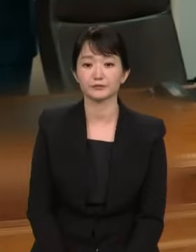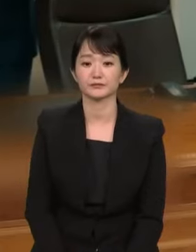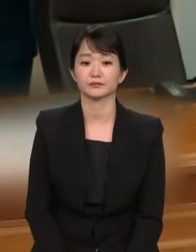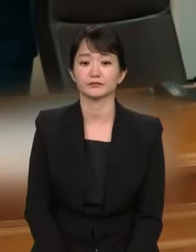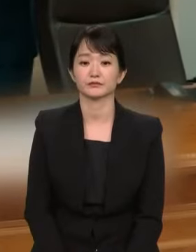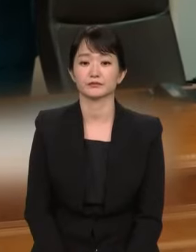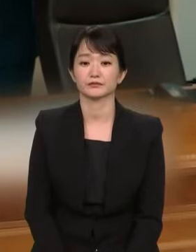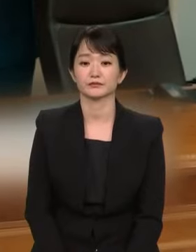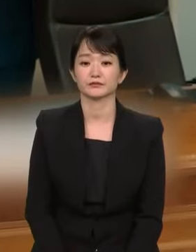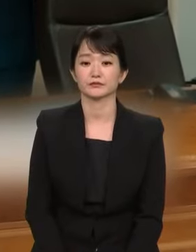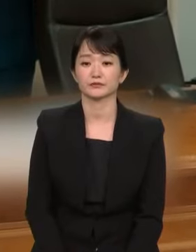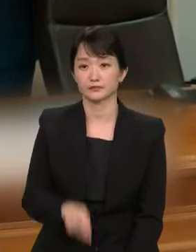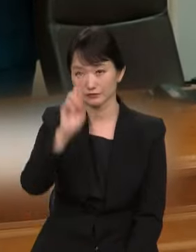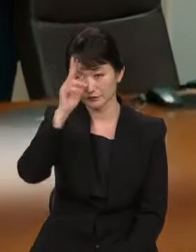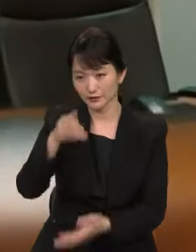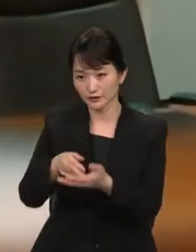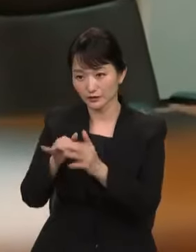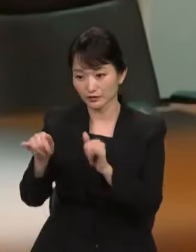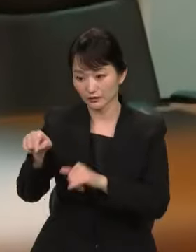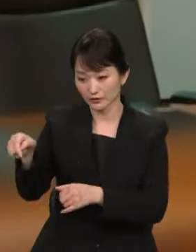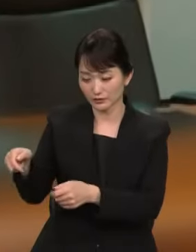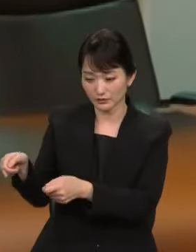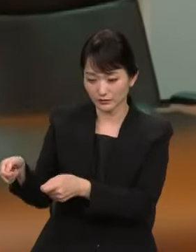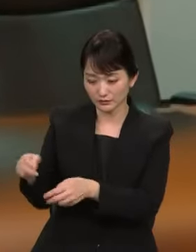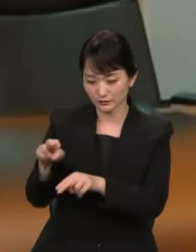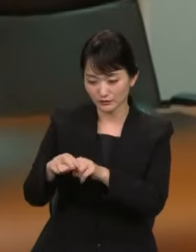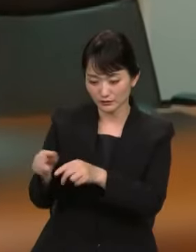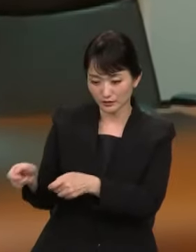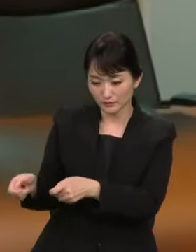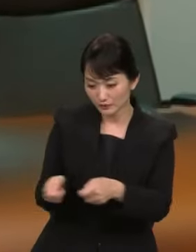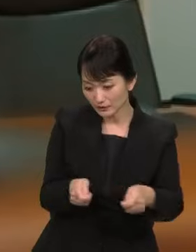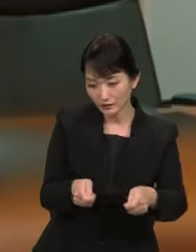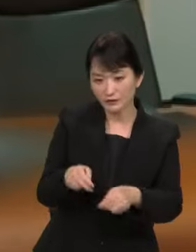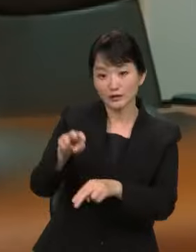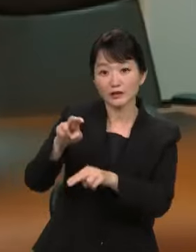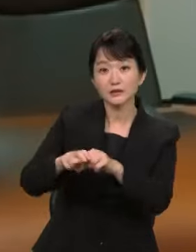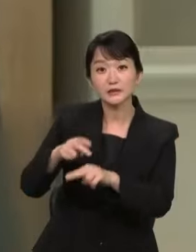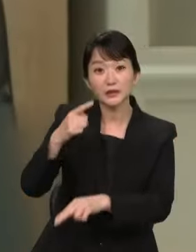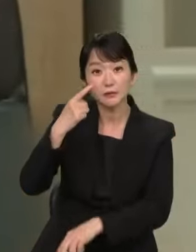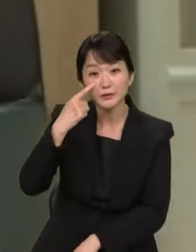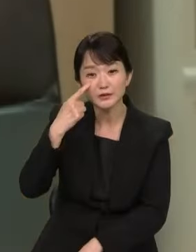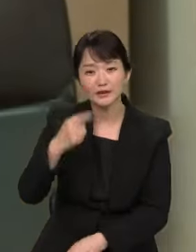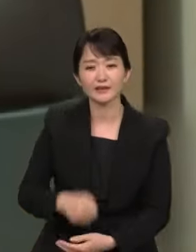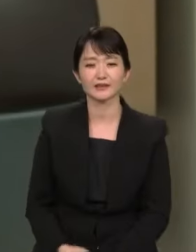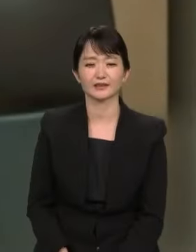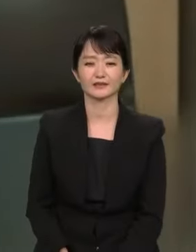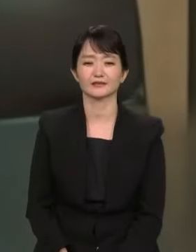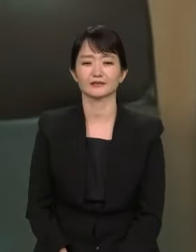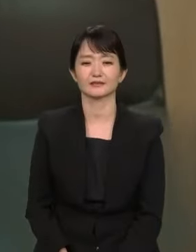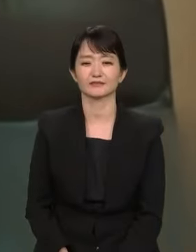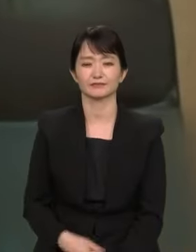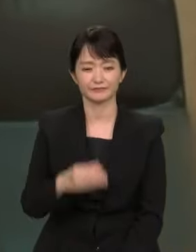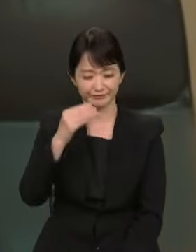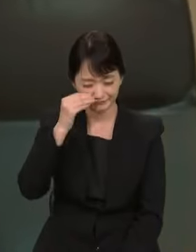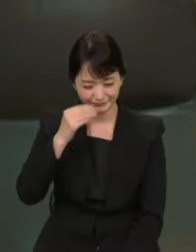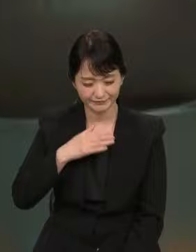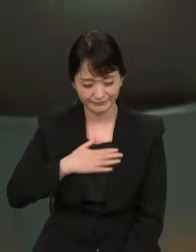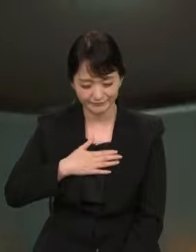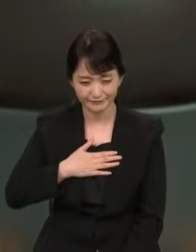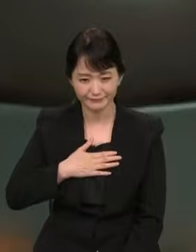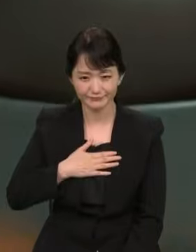우리 박 앵커 한번 앉아 보실래요? 어? 제가 제 자리에 네, 한번 대통령 자리에요? 네, 한번 앉아 보세요. 네. 네, 알겠습니다. 네.